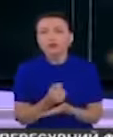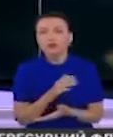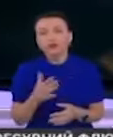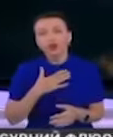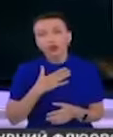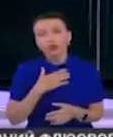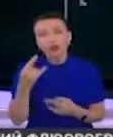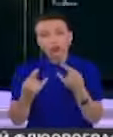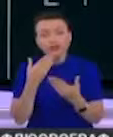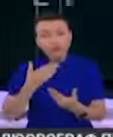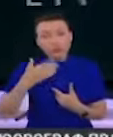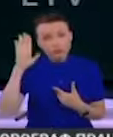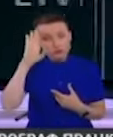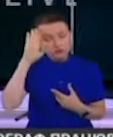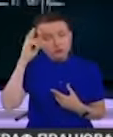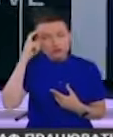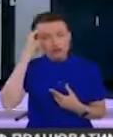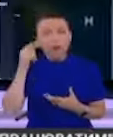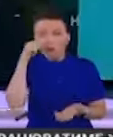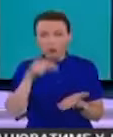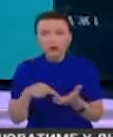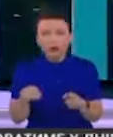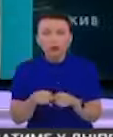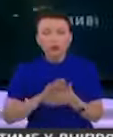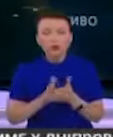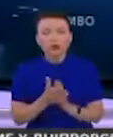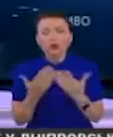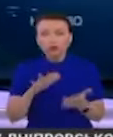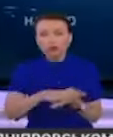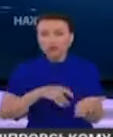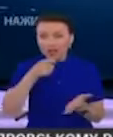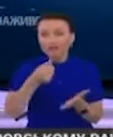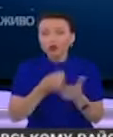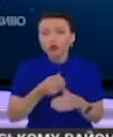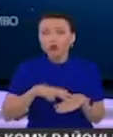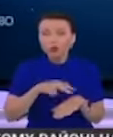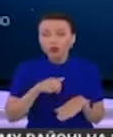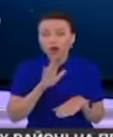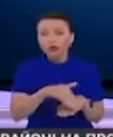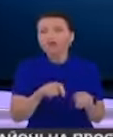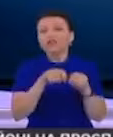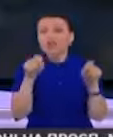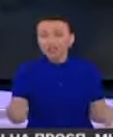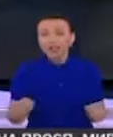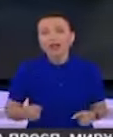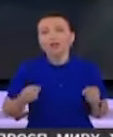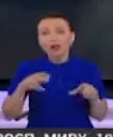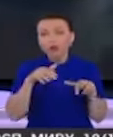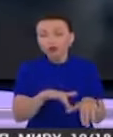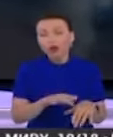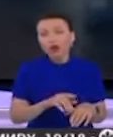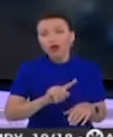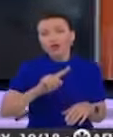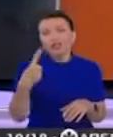телеканалу звернувся киянин, який потрапив у таку ситуацію. І вже навіть написав заяву до поліції. Там відкрили кримінальне провадження, однак за